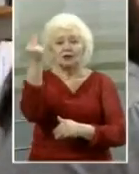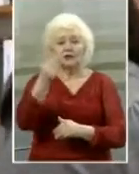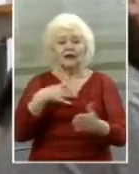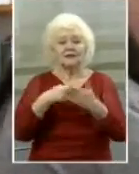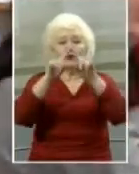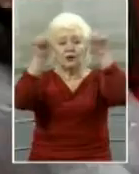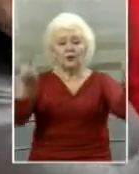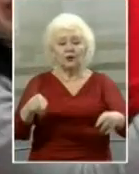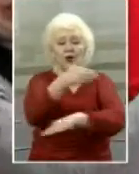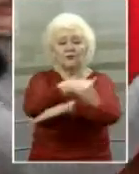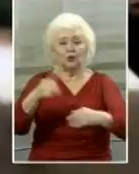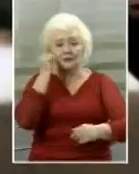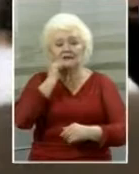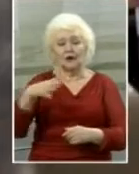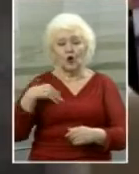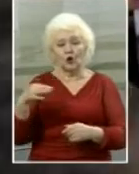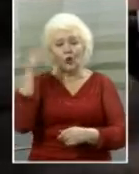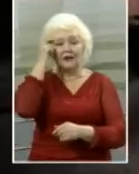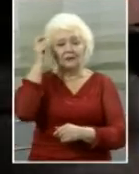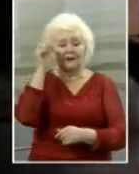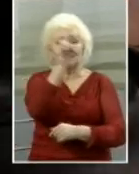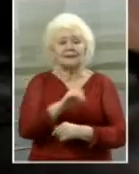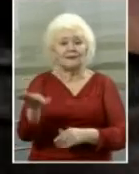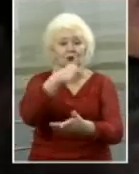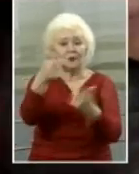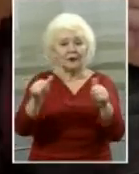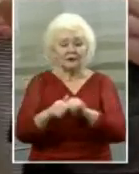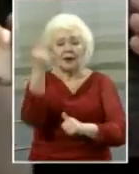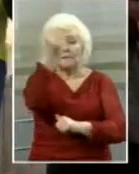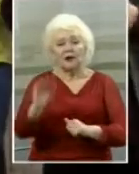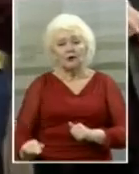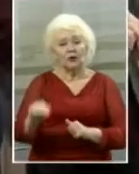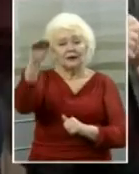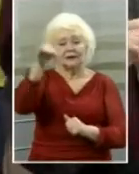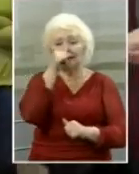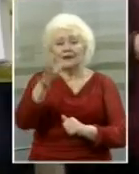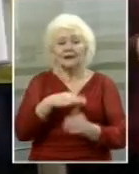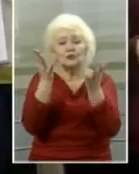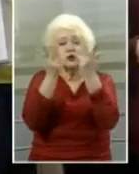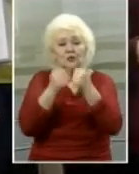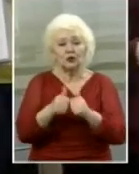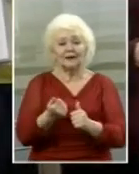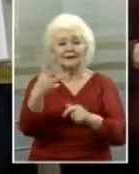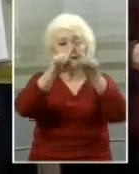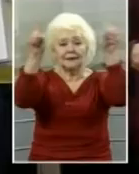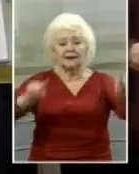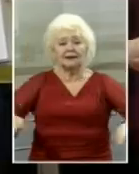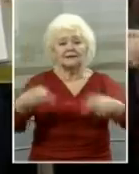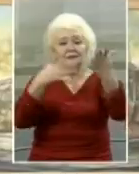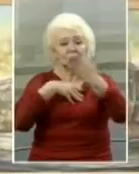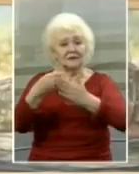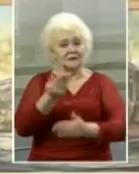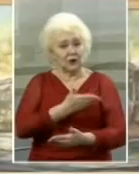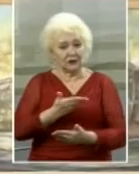полотнах вулиці Старого Львова, Києва, європейських міст. Він малює з дитинства і не може порахувати, скільки картин створив за своє